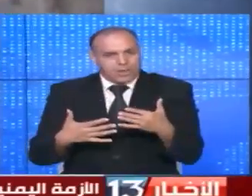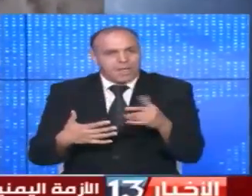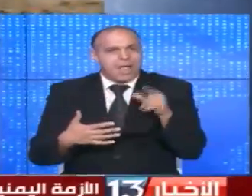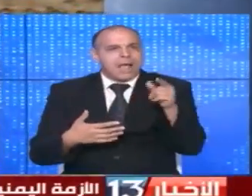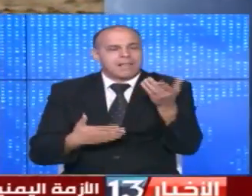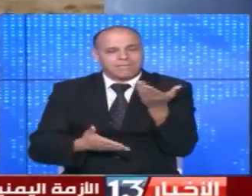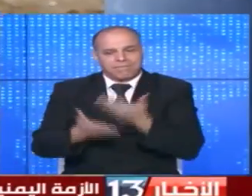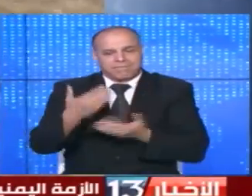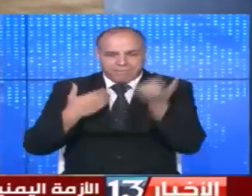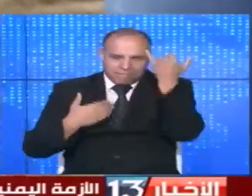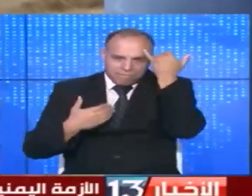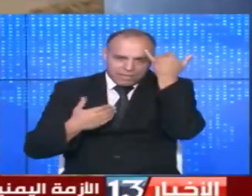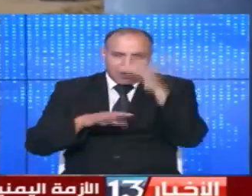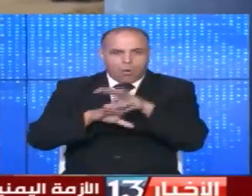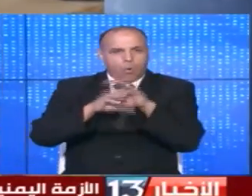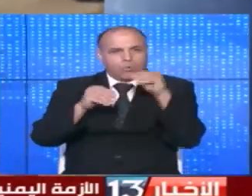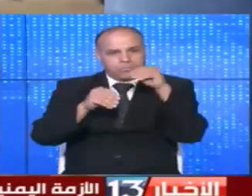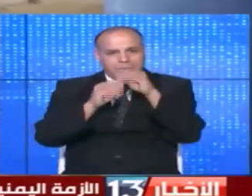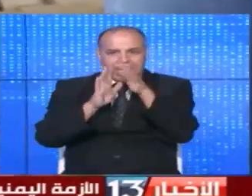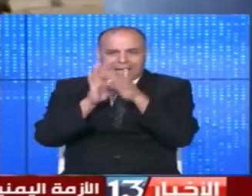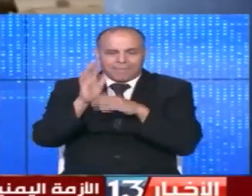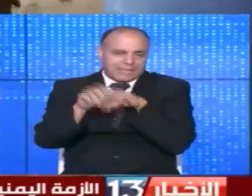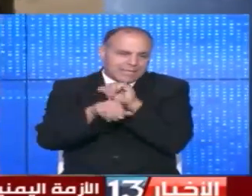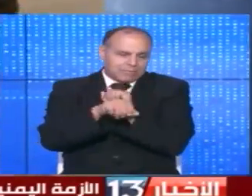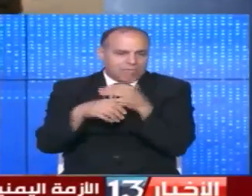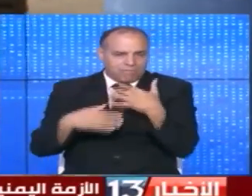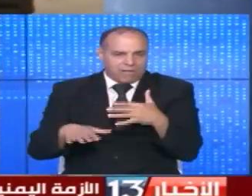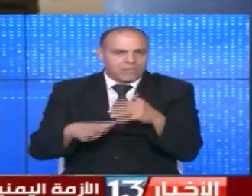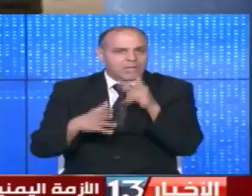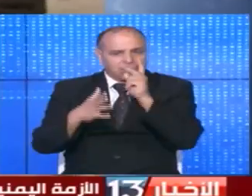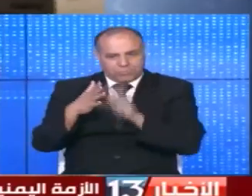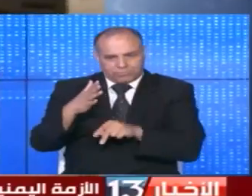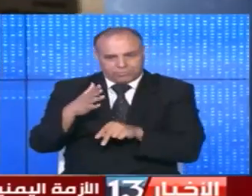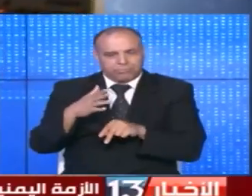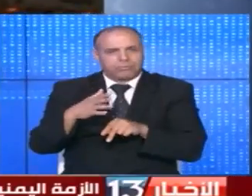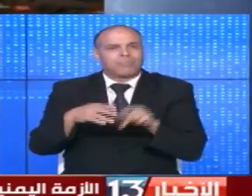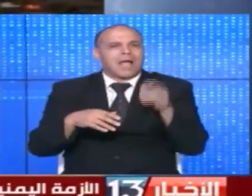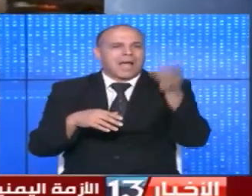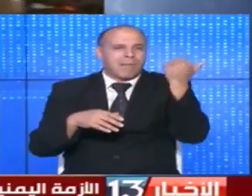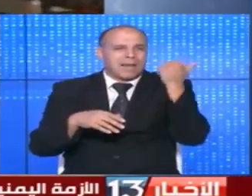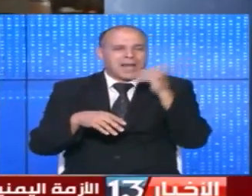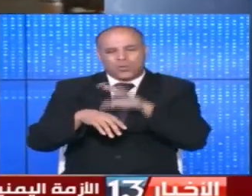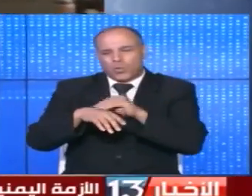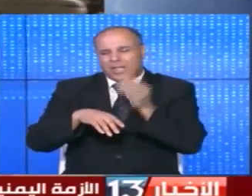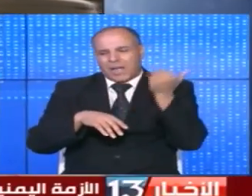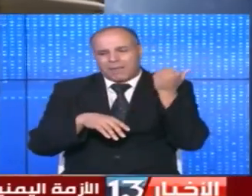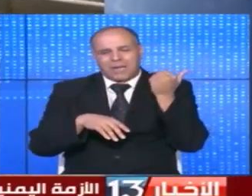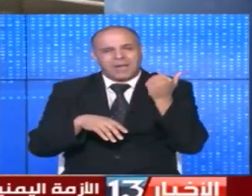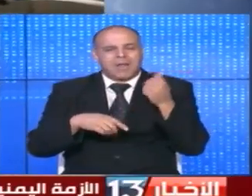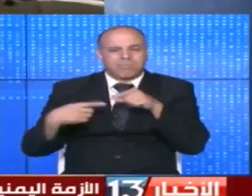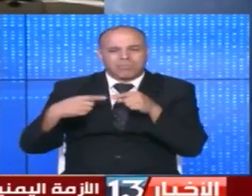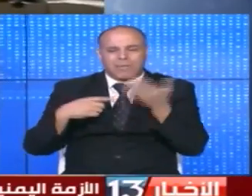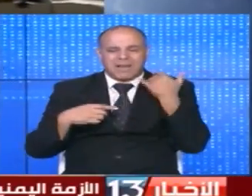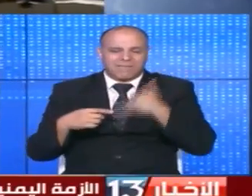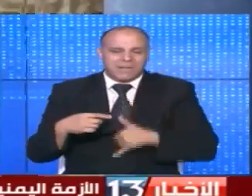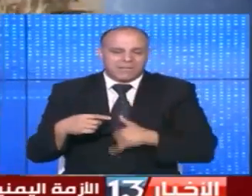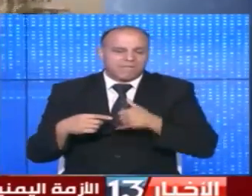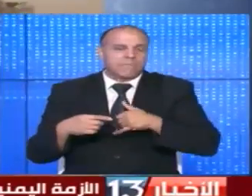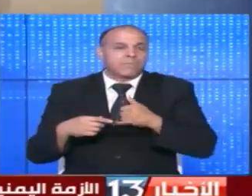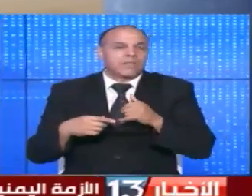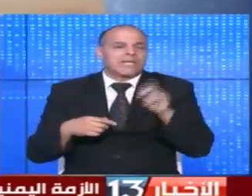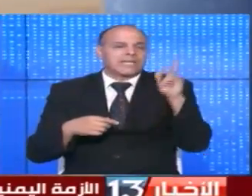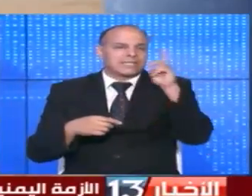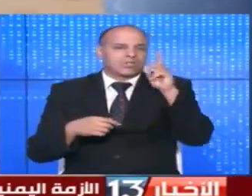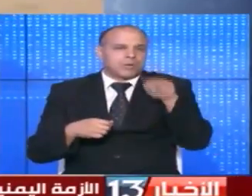المبادره هم من المشمولين في قائمه الاسرى في اتفاقيه السويد التي توصل اليها طرف النزاع في اليمن في ديسمبر